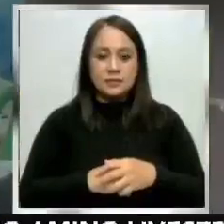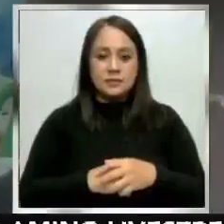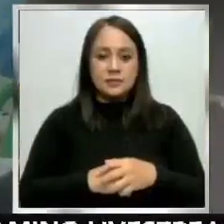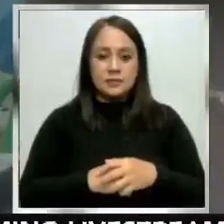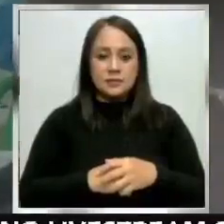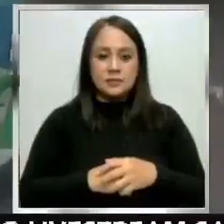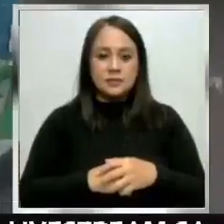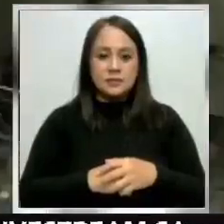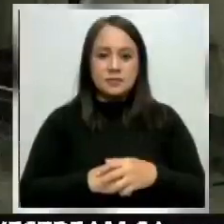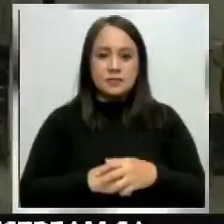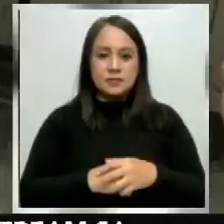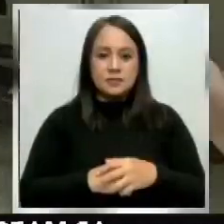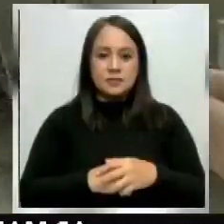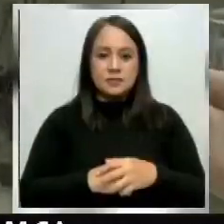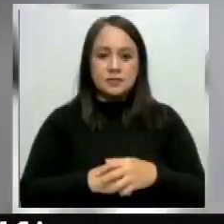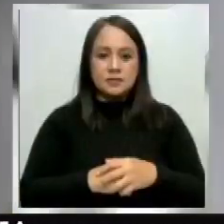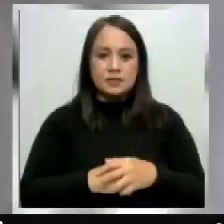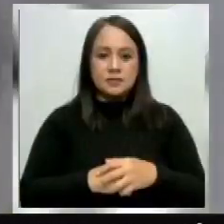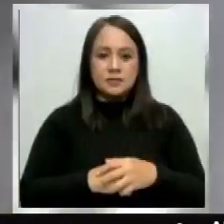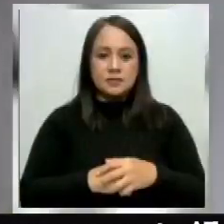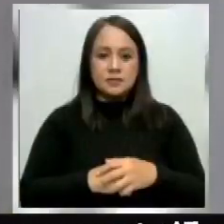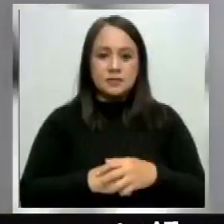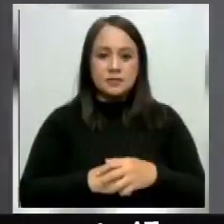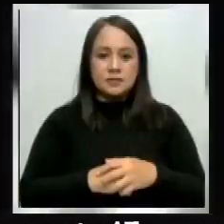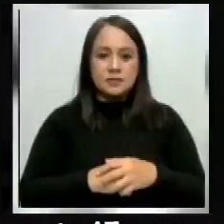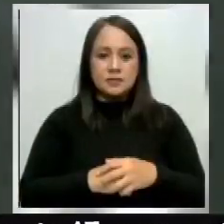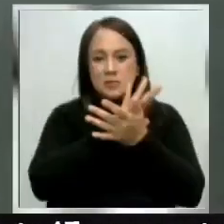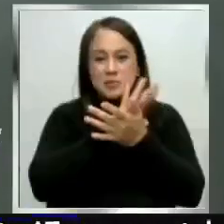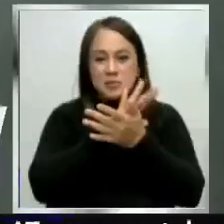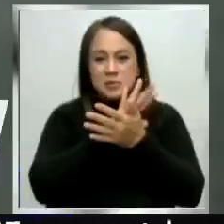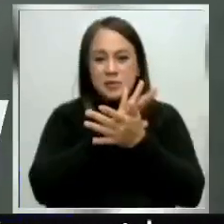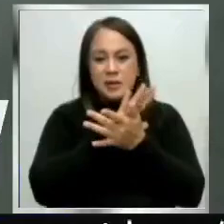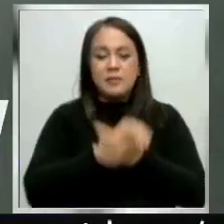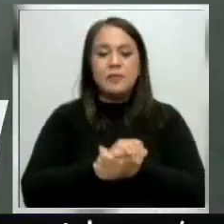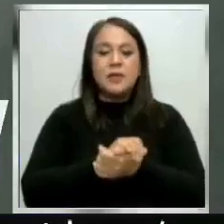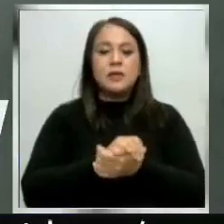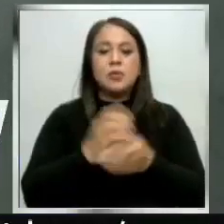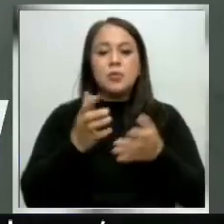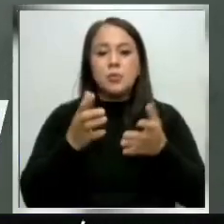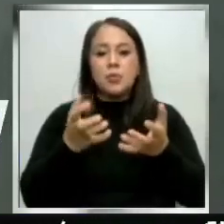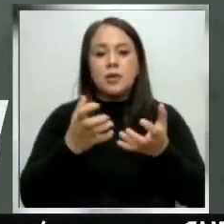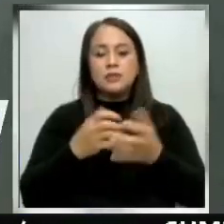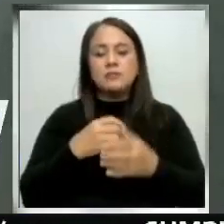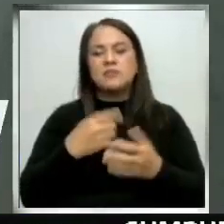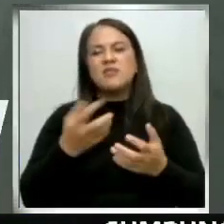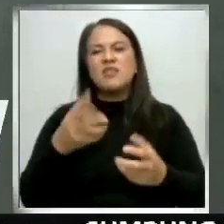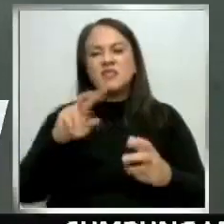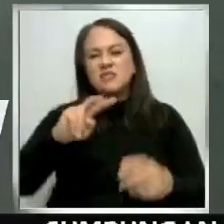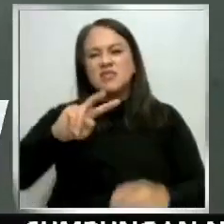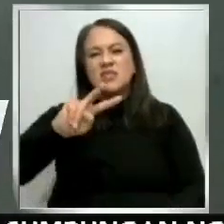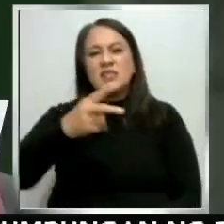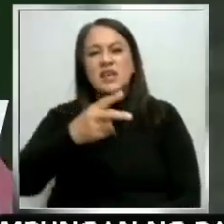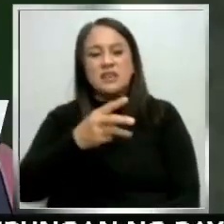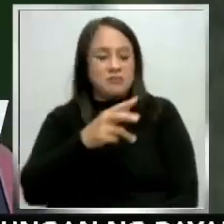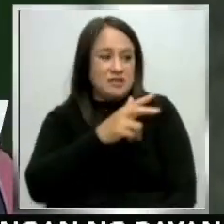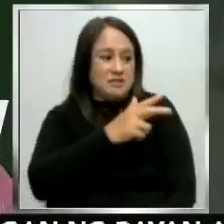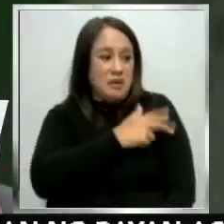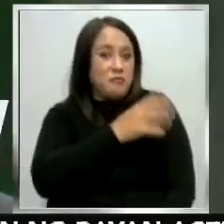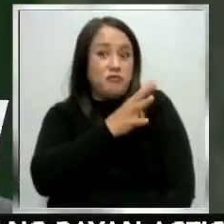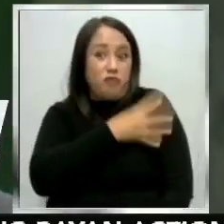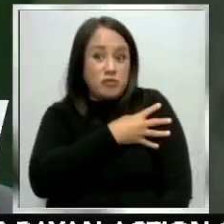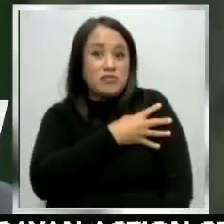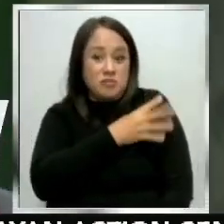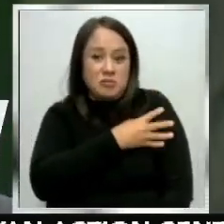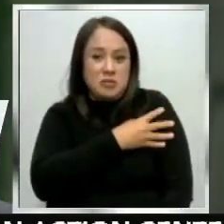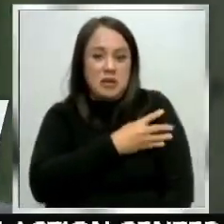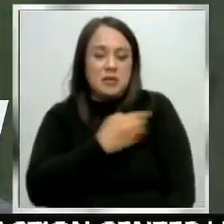Sa gitna ng bahagyang pagtaas ng mga nagkakasakit ng COVID-19, gusto na raw ni Jerome na maturukan na sana ng second booster laban sa sakit. Bawas